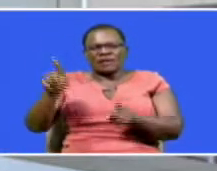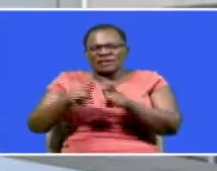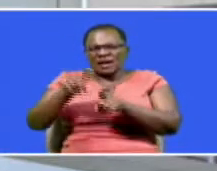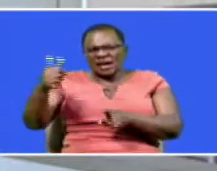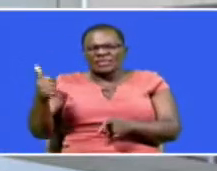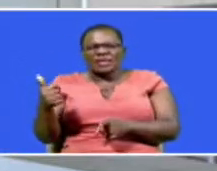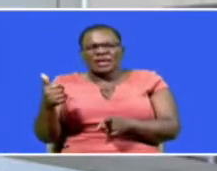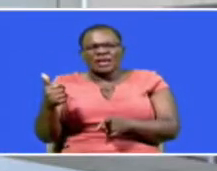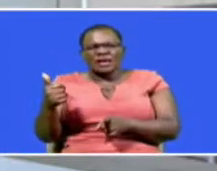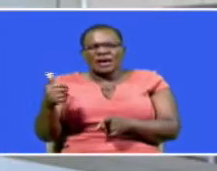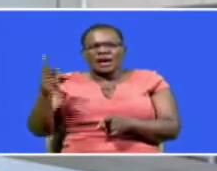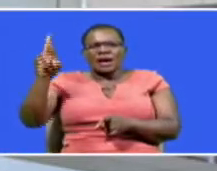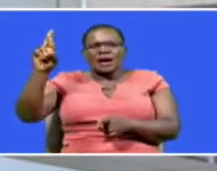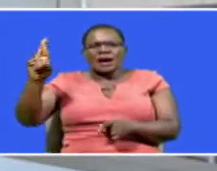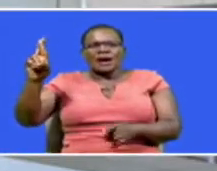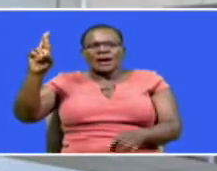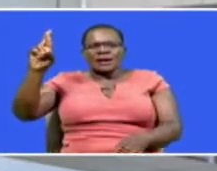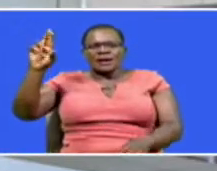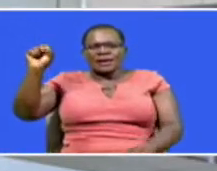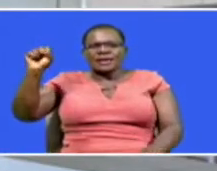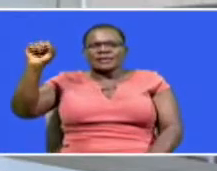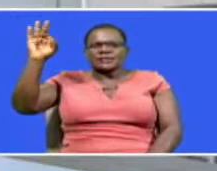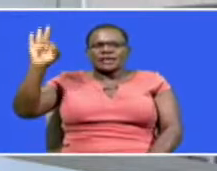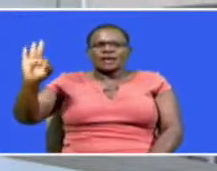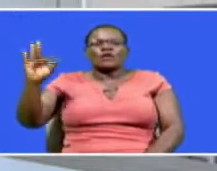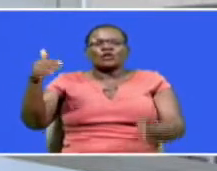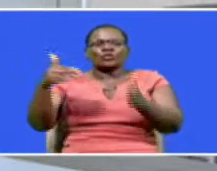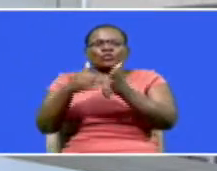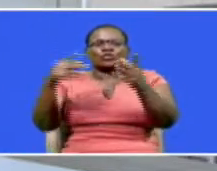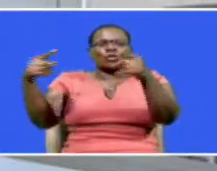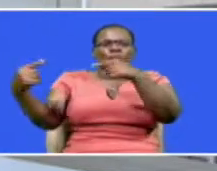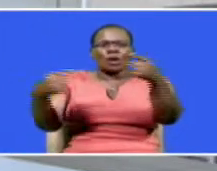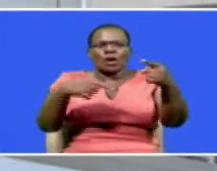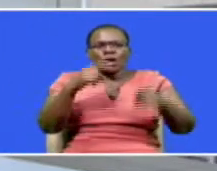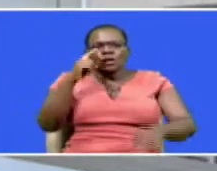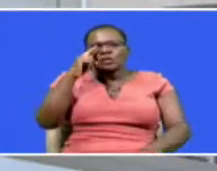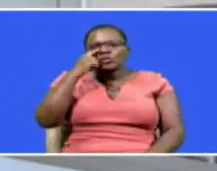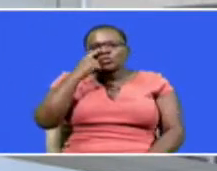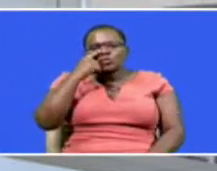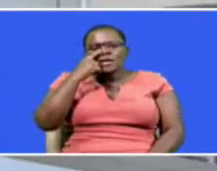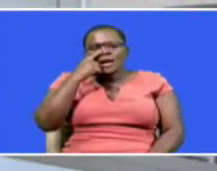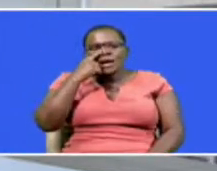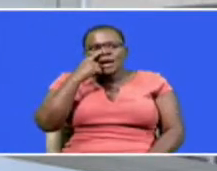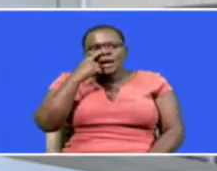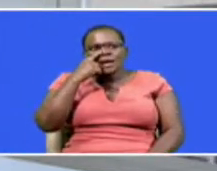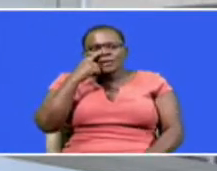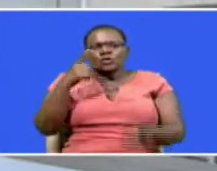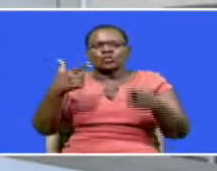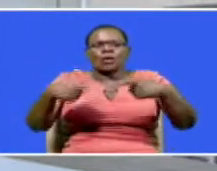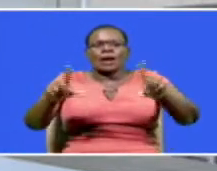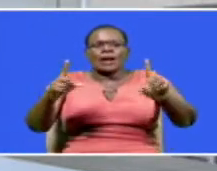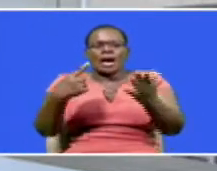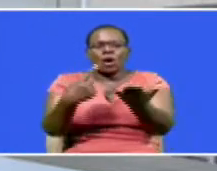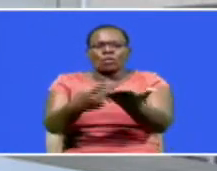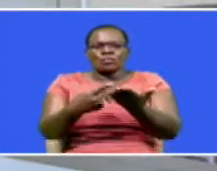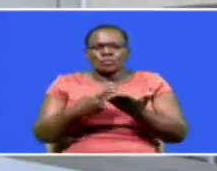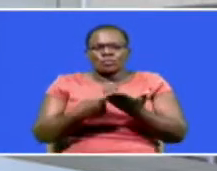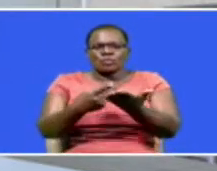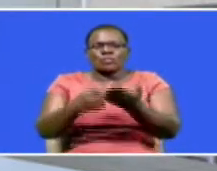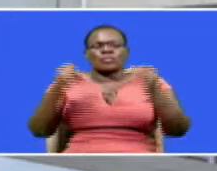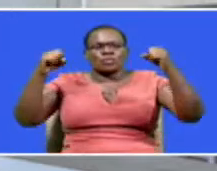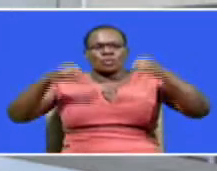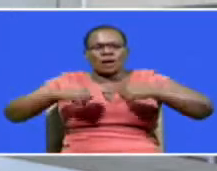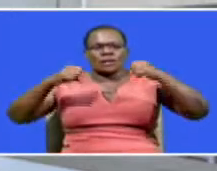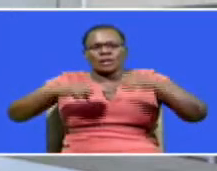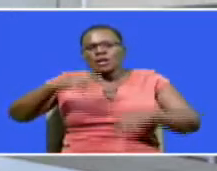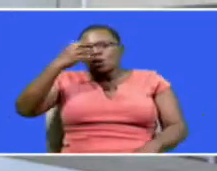Support Forces yani RSF kusitisha vita nchini Sudan na kutoa fursa mazungumzo ya maafikiano.